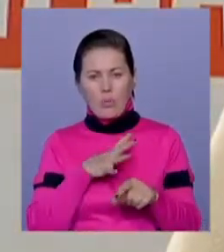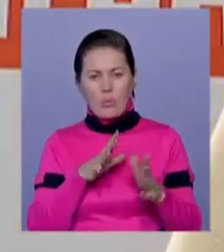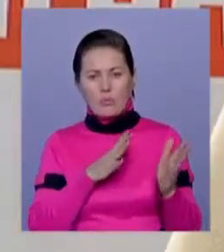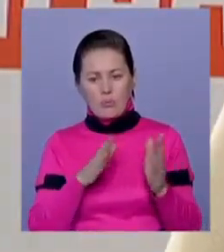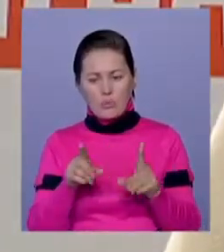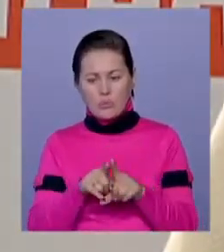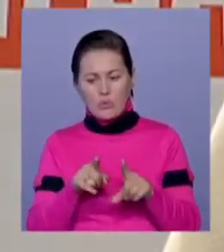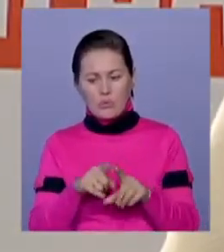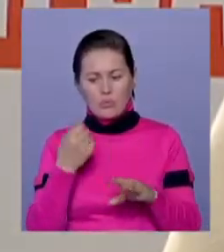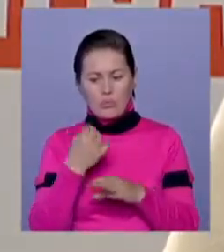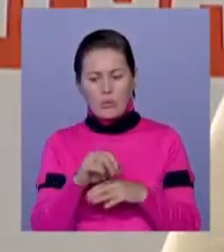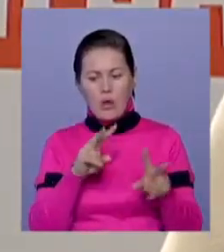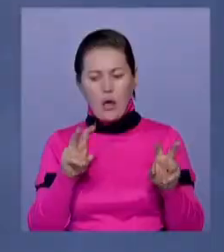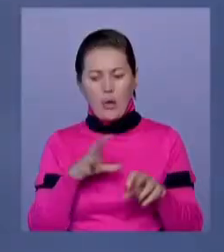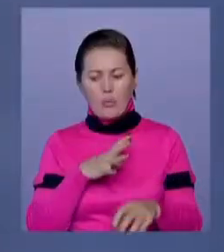шауып жеңімпаз атандым.